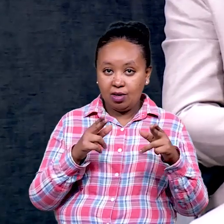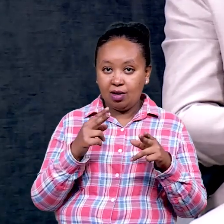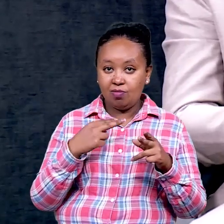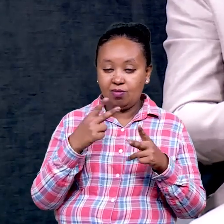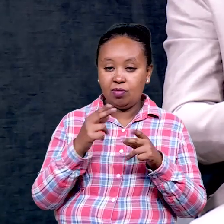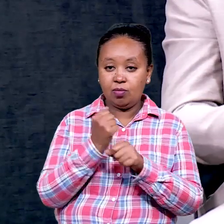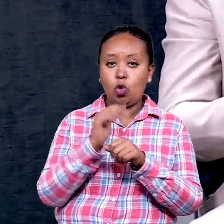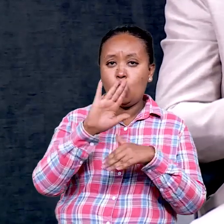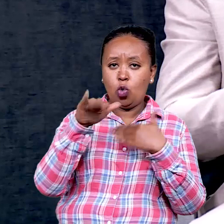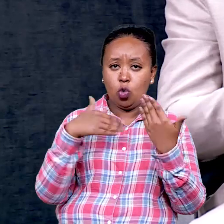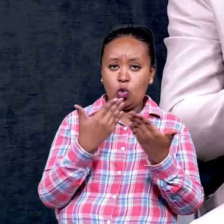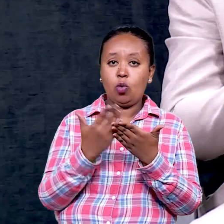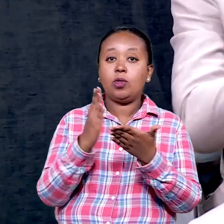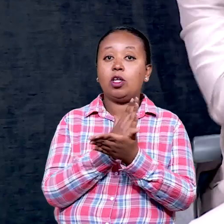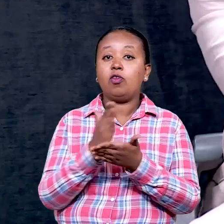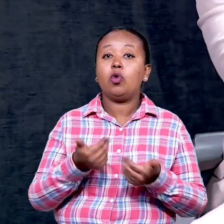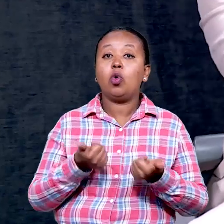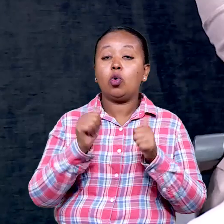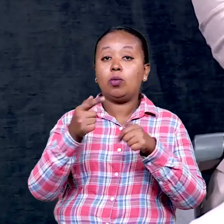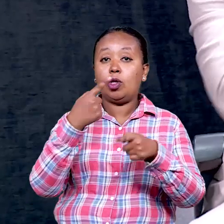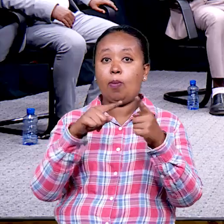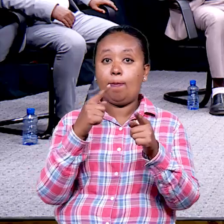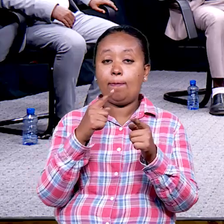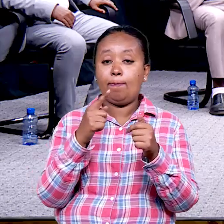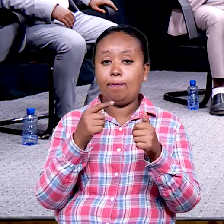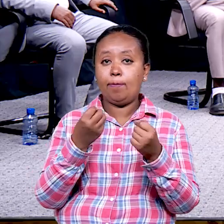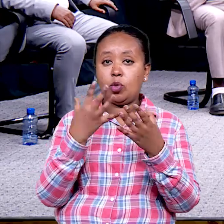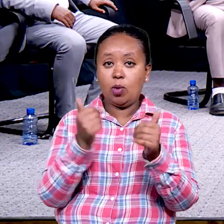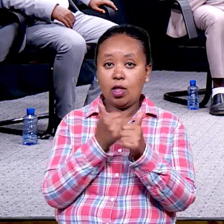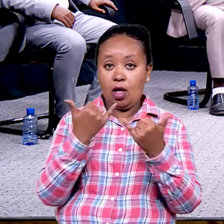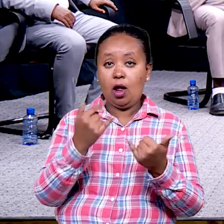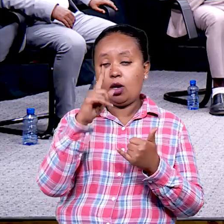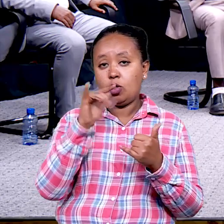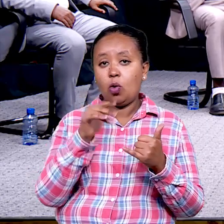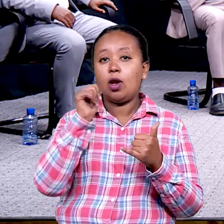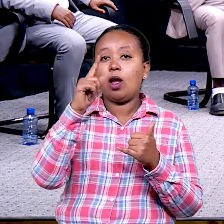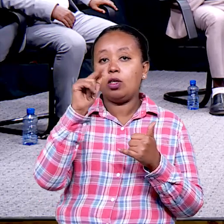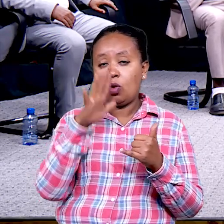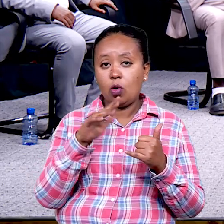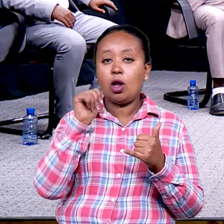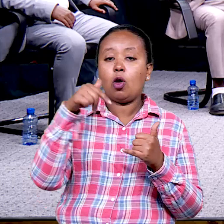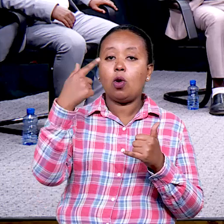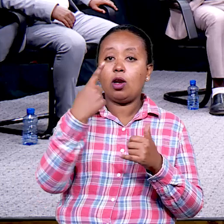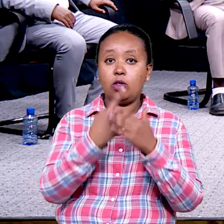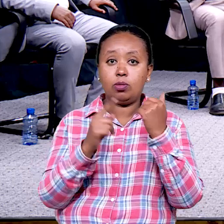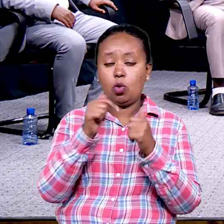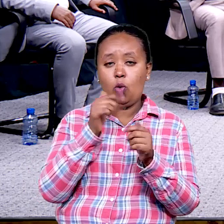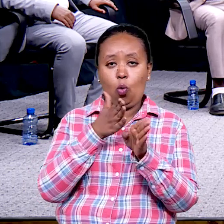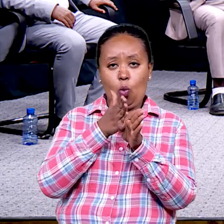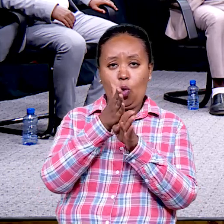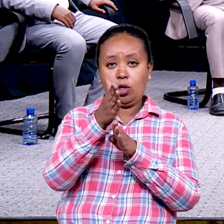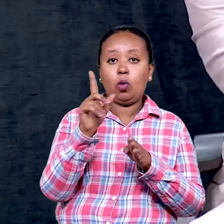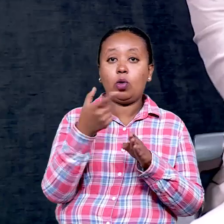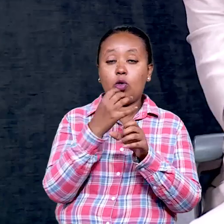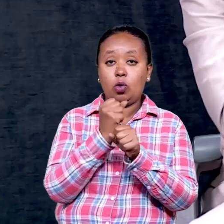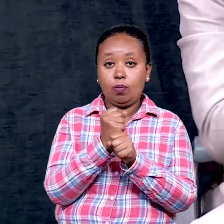ኦነርስ የምትያቸው ሁሉ ተሳትፎ ኖሮት መጥቶ በተከታታይ ዛሬ አንድ ሰው ነገ አንድ ሰው ከነገ ወዲያ አንድ ሰው የሚልክበት ሳይሆን